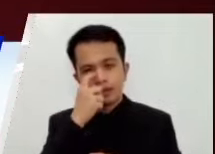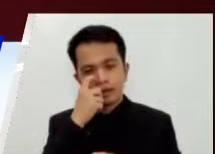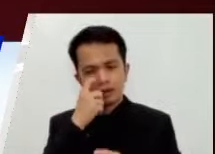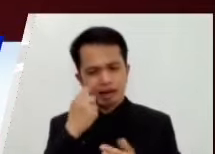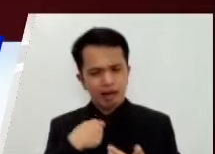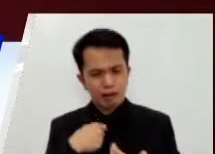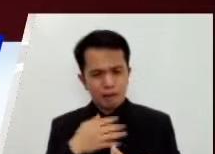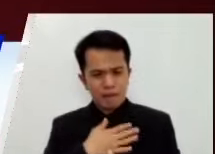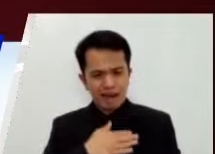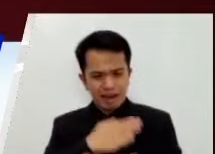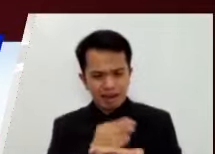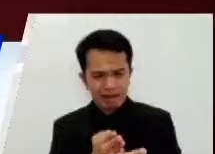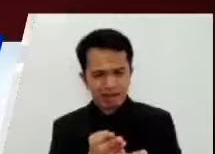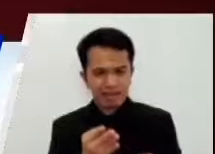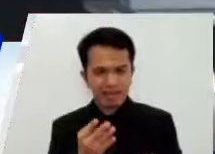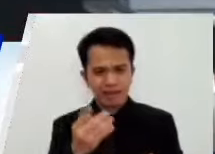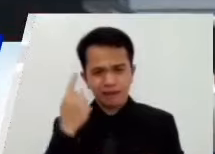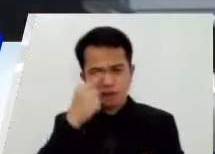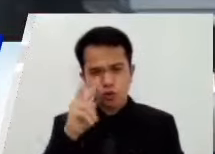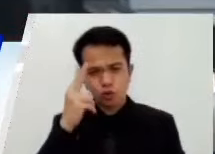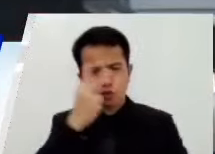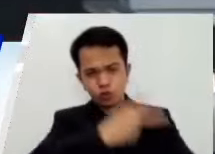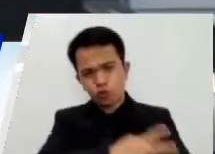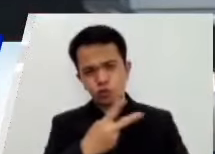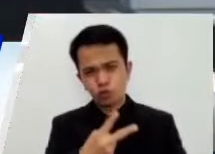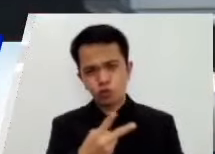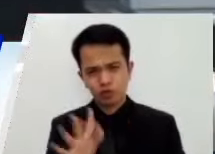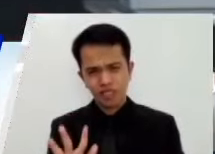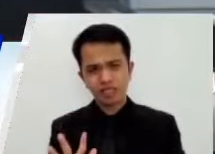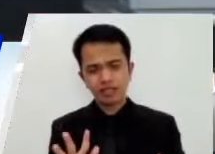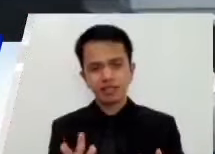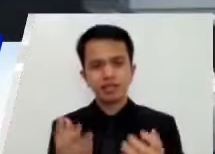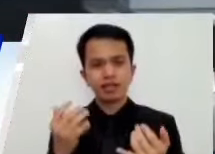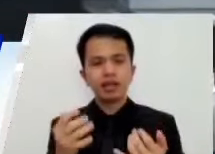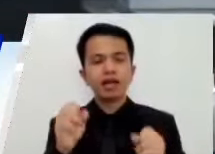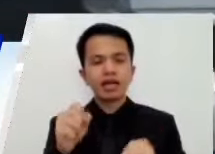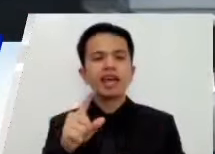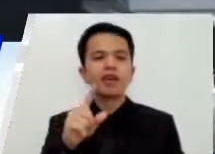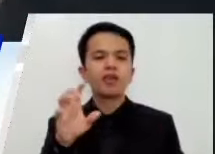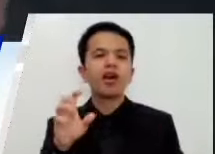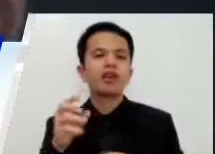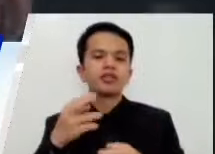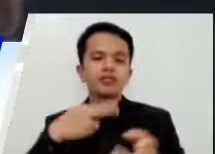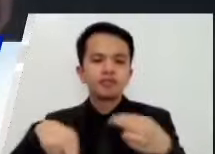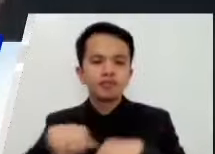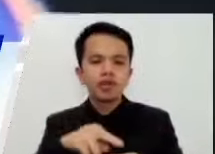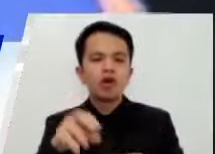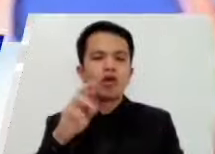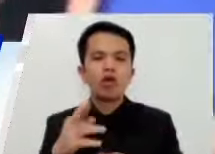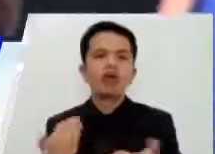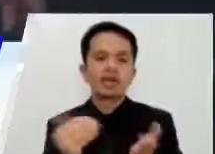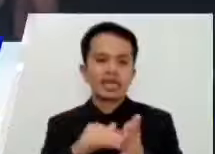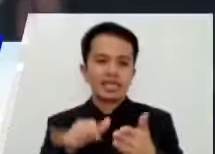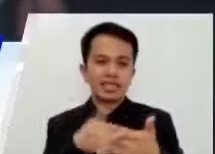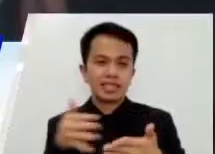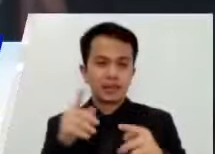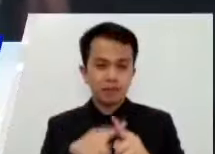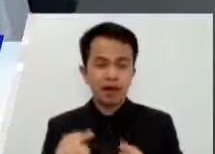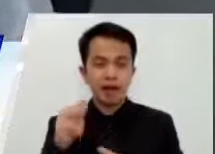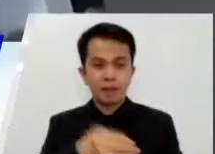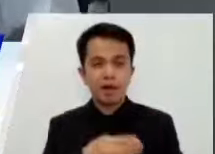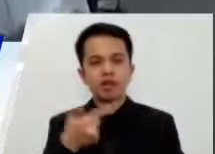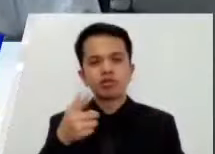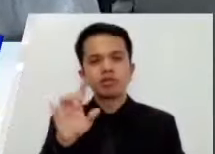po namin pang dalawang araw lang po talaga. Pwede ang 100% refund o di kayo rebooking. Pero March 29 pa rin ang